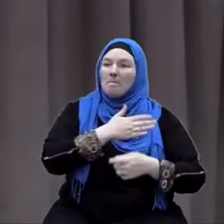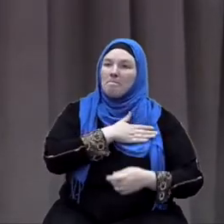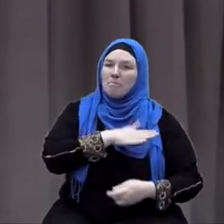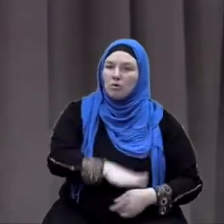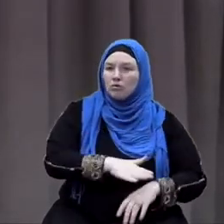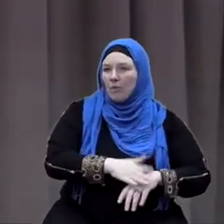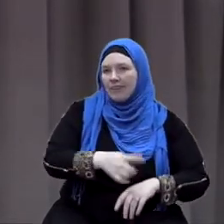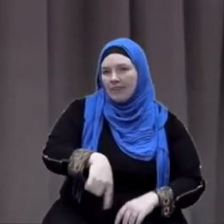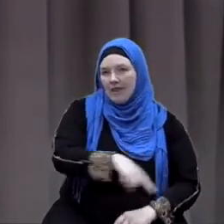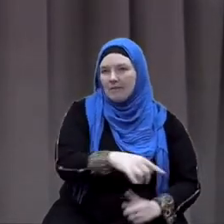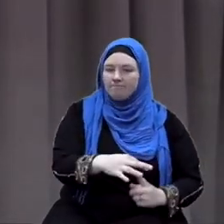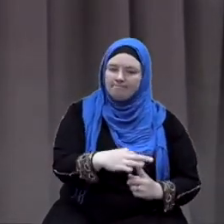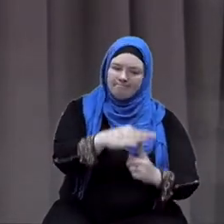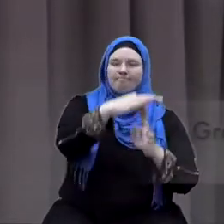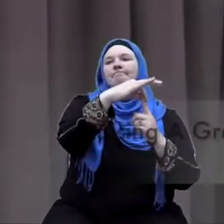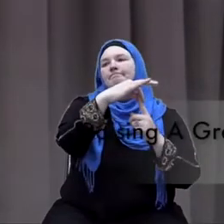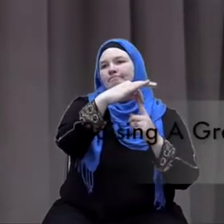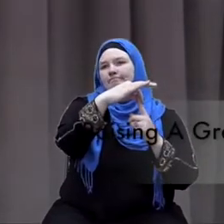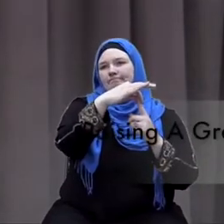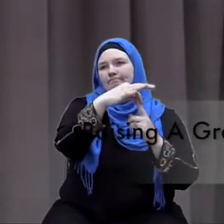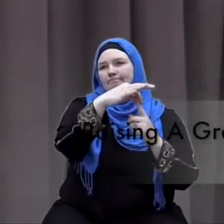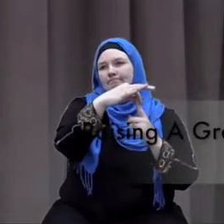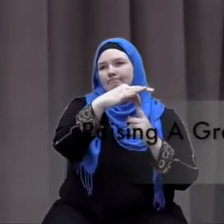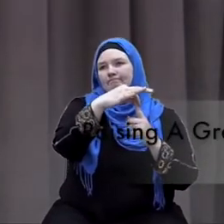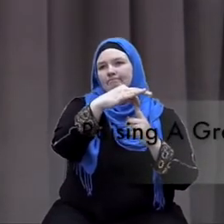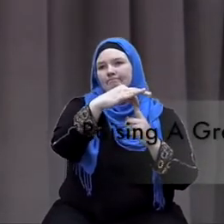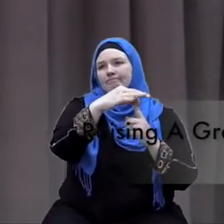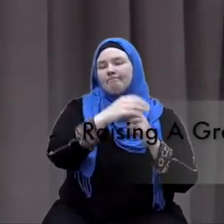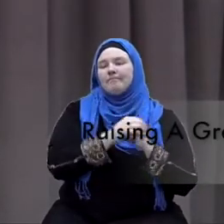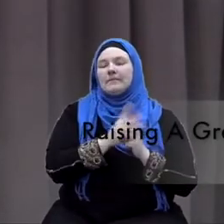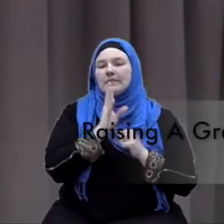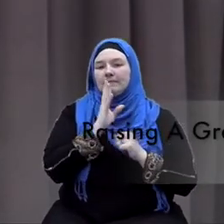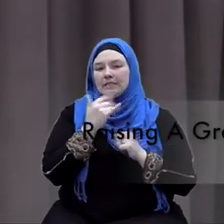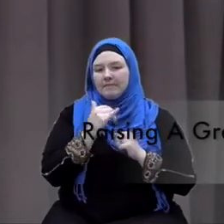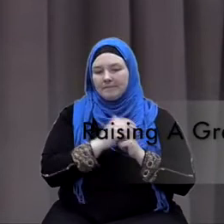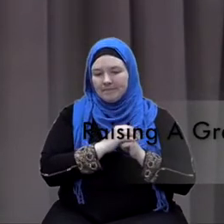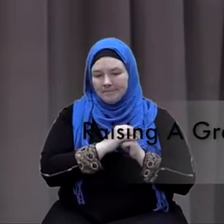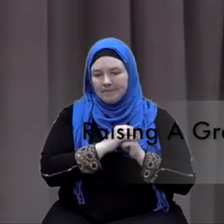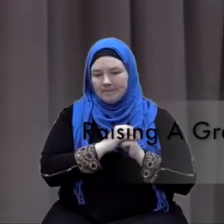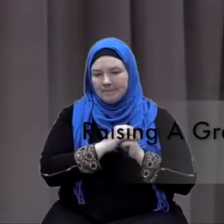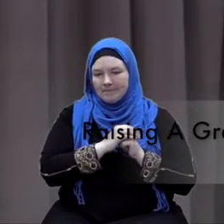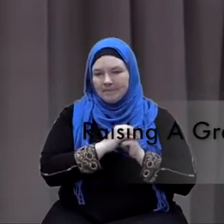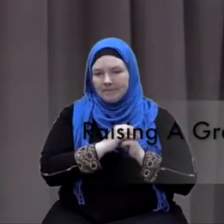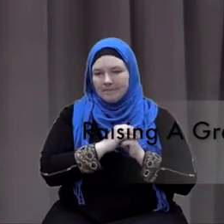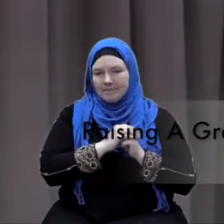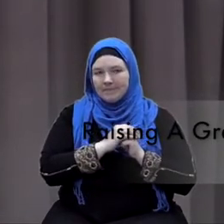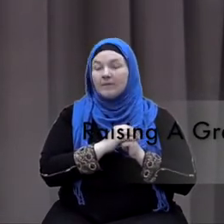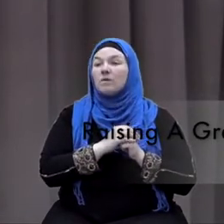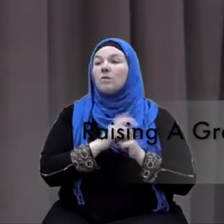upon them. إِلَّا مَنْ رَحِمَ رَبُّكَ وَلِذَٰلِكَ خَلَقَهُمْ,